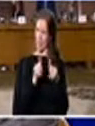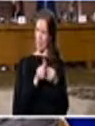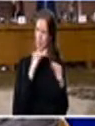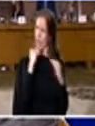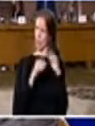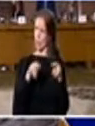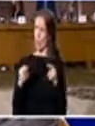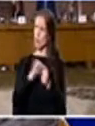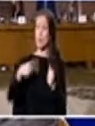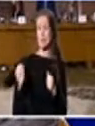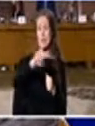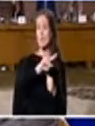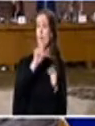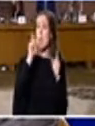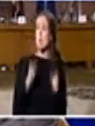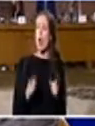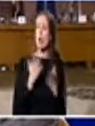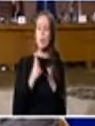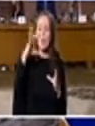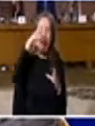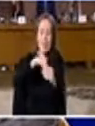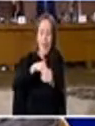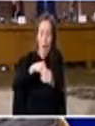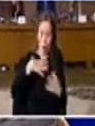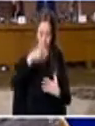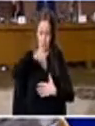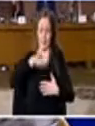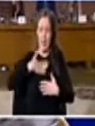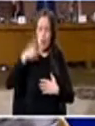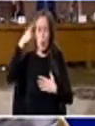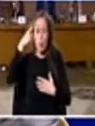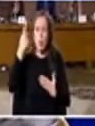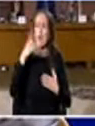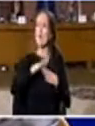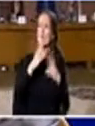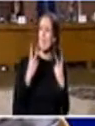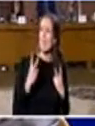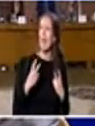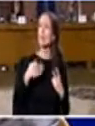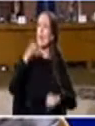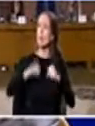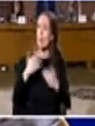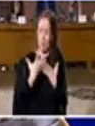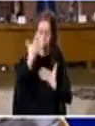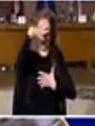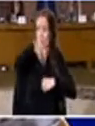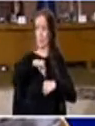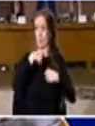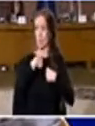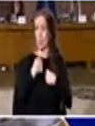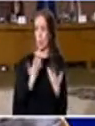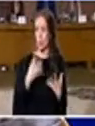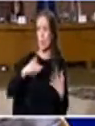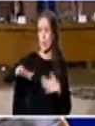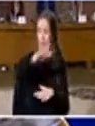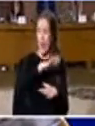sve mora da postane deo kulture i sistema vrednosti, normi i ustaljenog načina ponašanja. Sve institucije